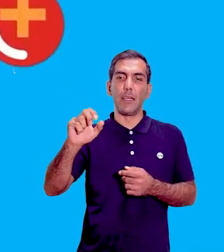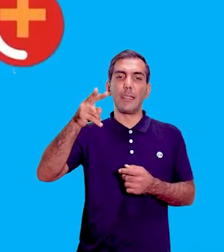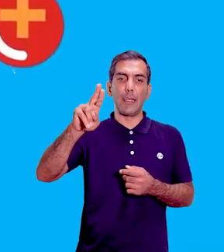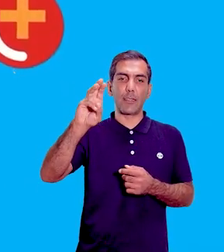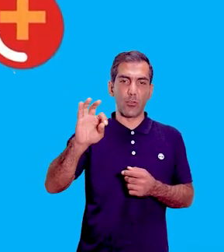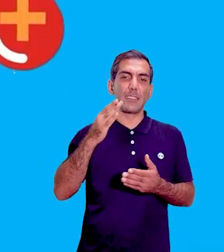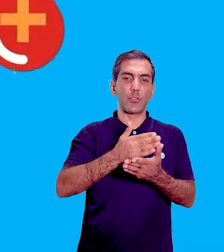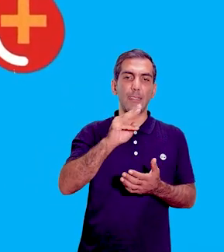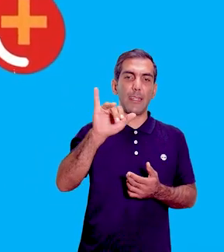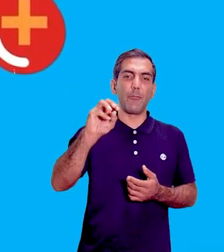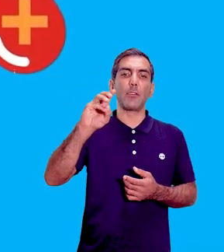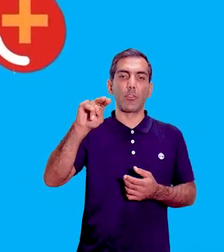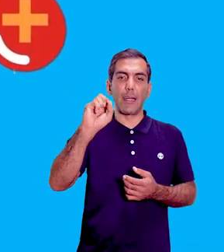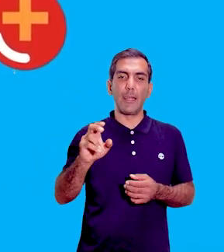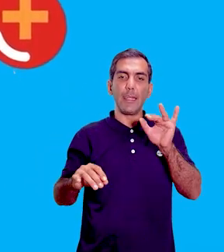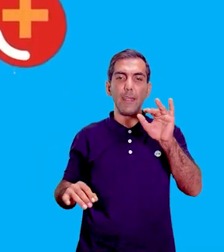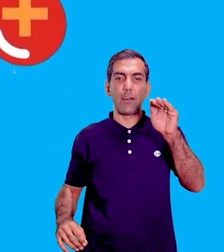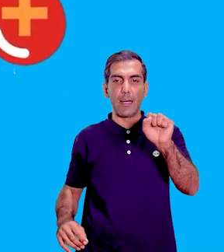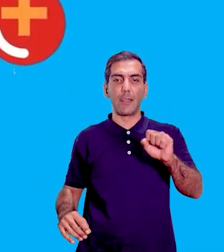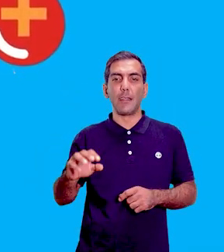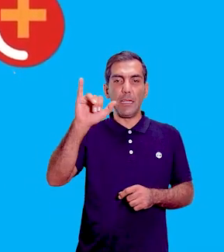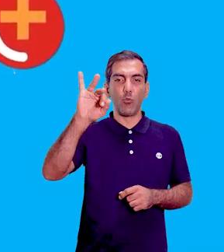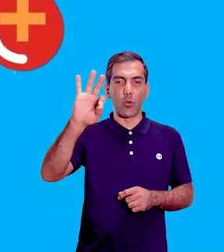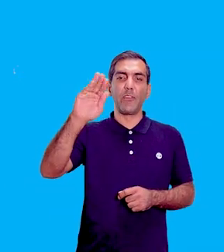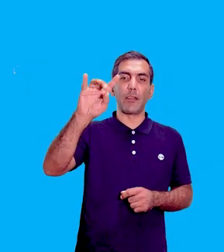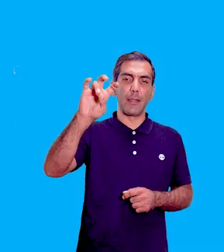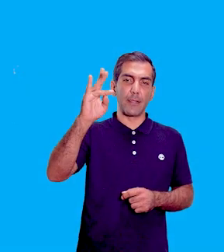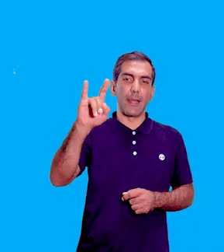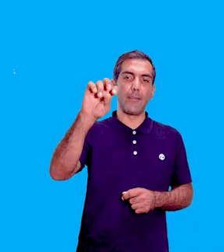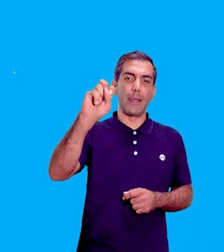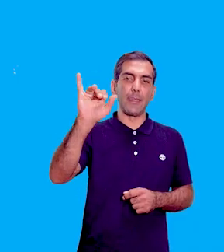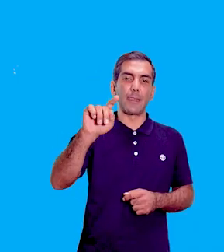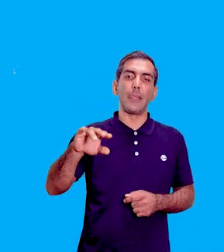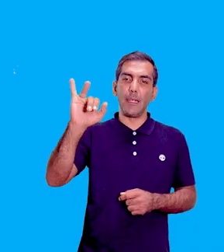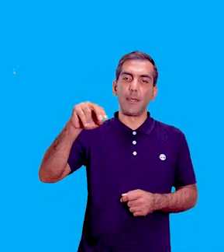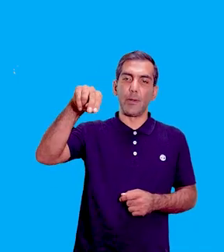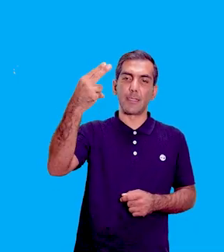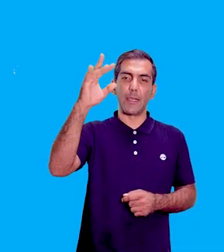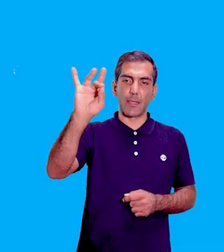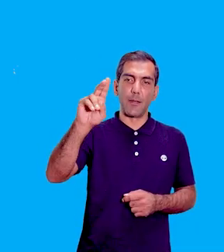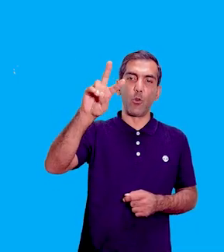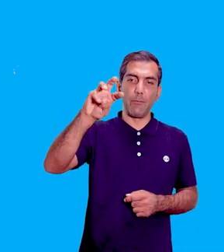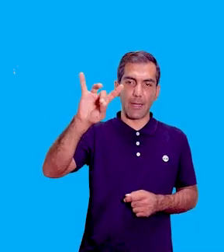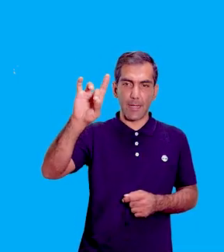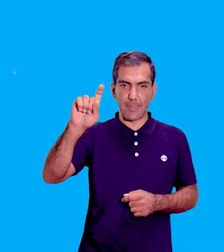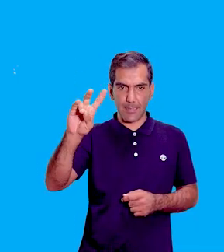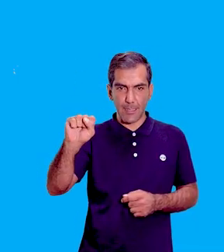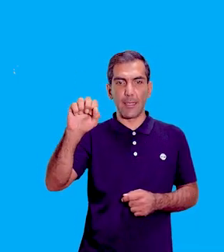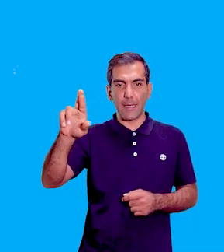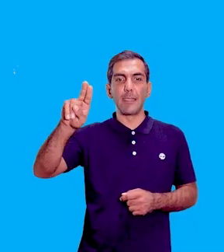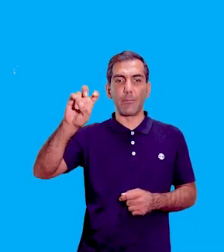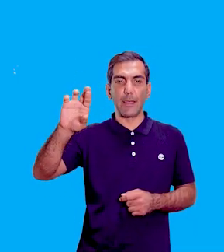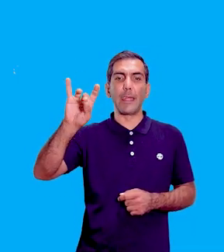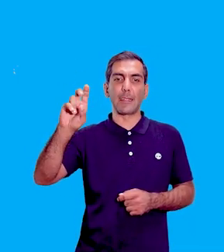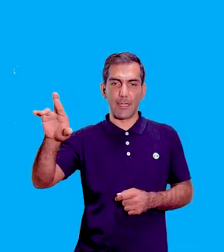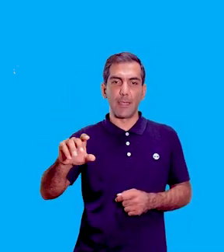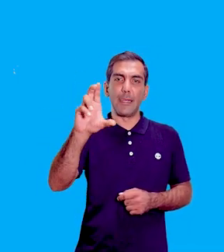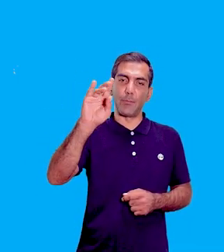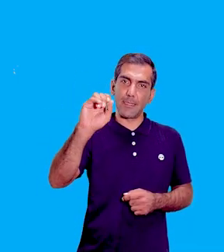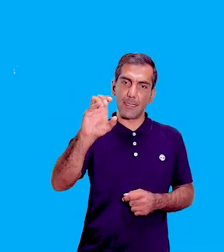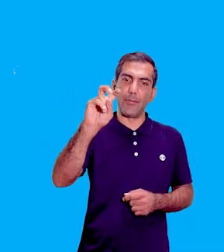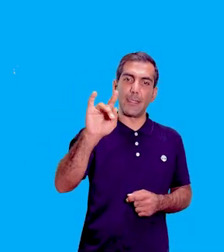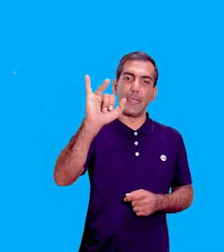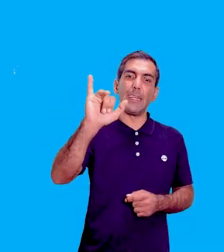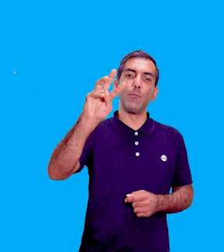maglumatlaryny, antigenlerini ýa-da antitellerini tapýar. Munyň üçin IFA, immun ferment derňewi,